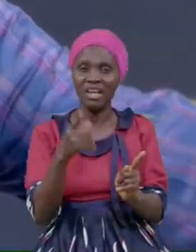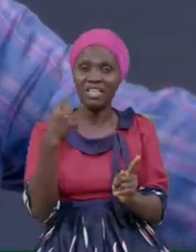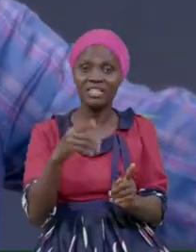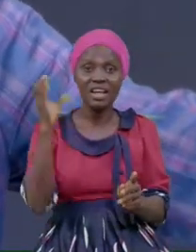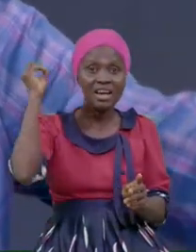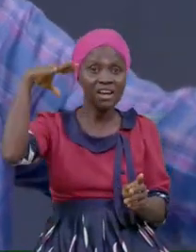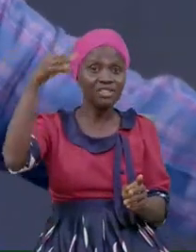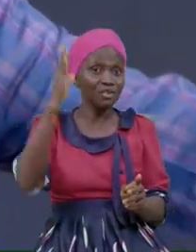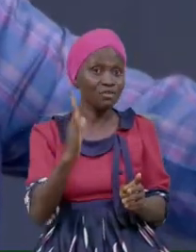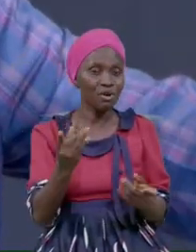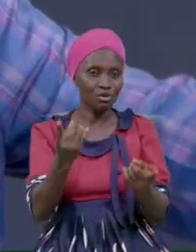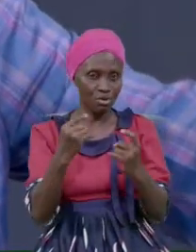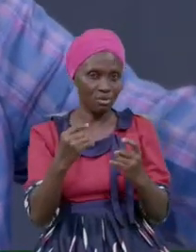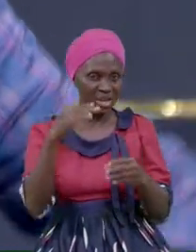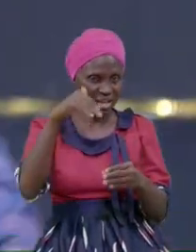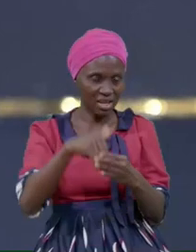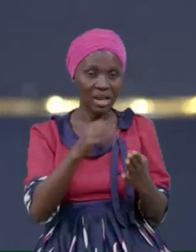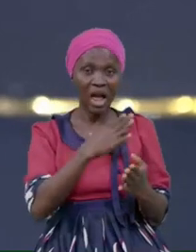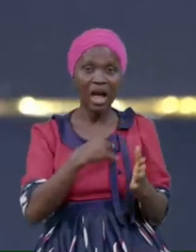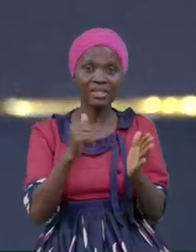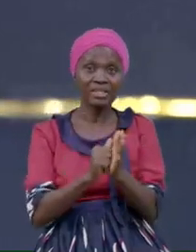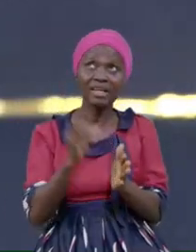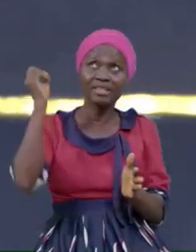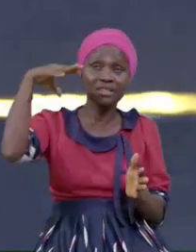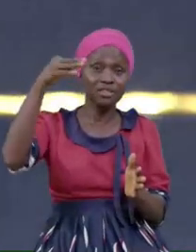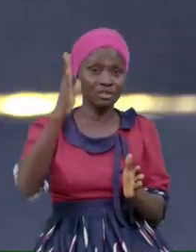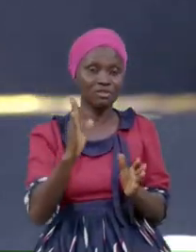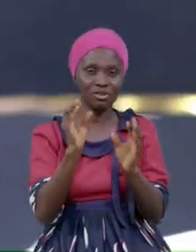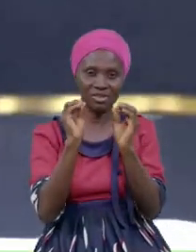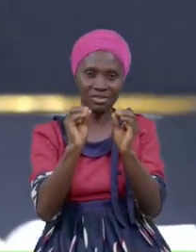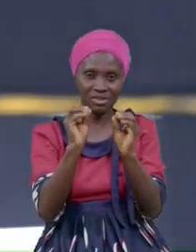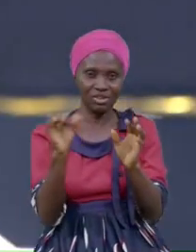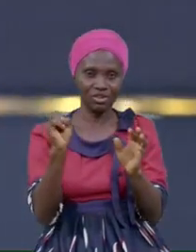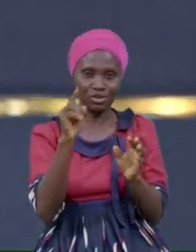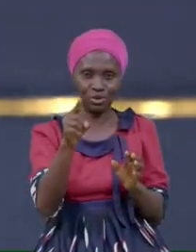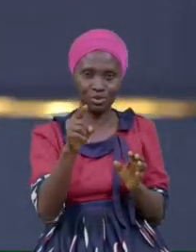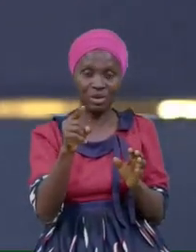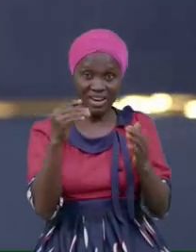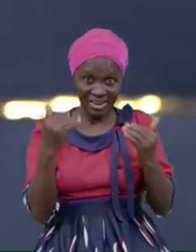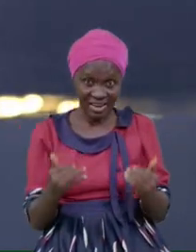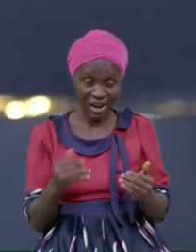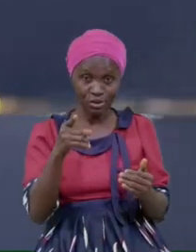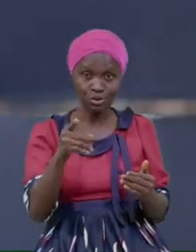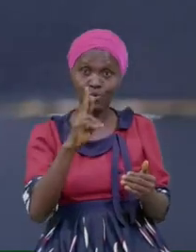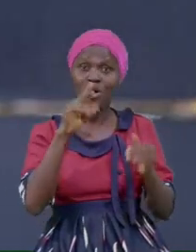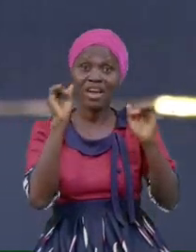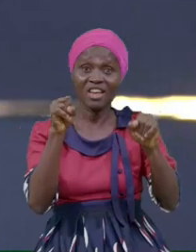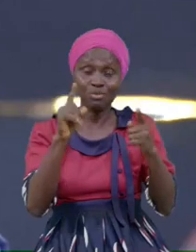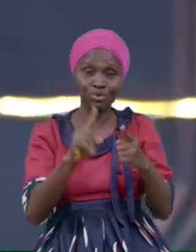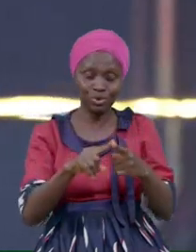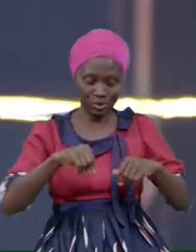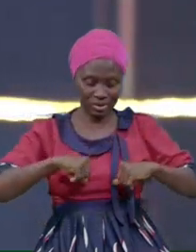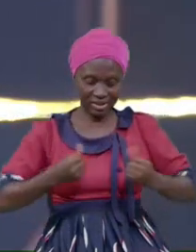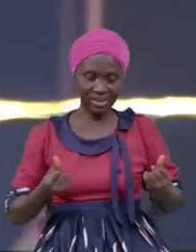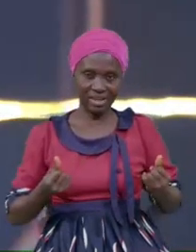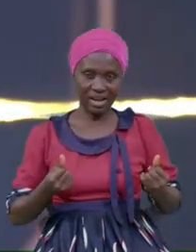parvient et cette grâce de Dieu t'enseigne que maintenant, tu renonces à l'impiété, au convoitisme mondain.